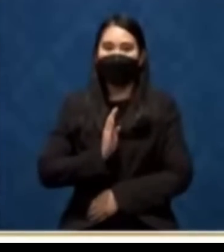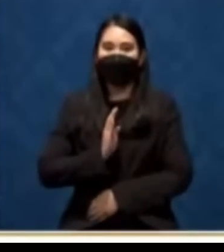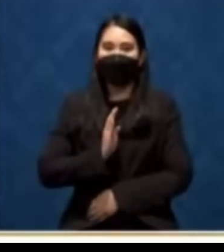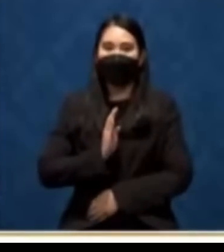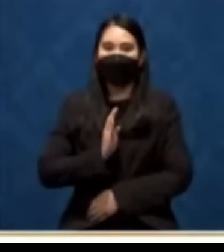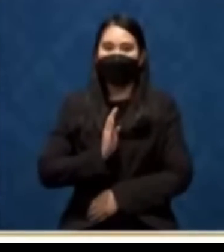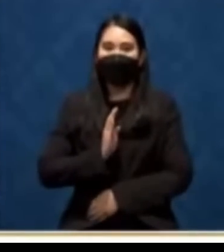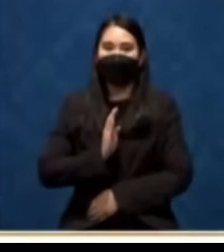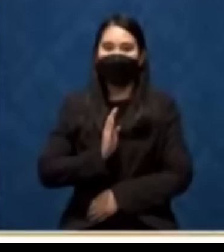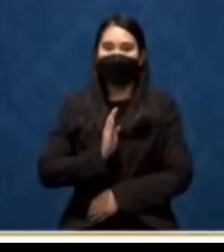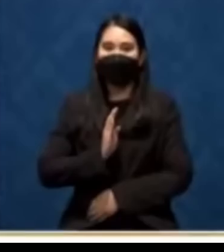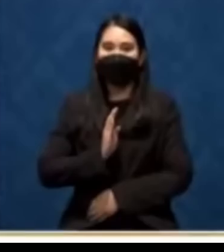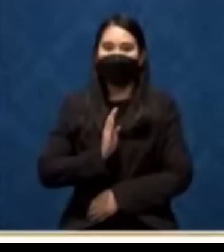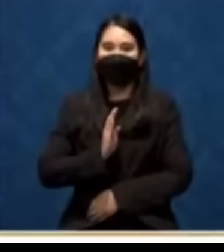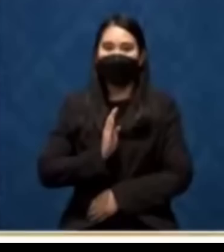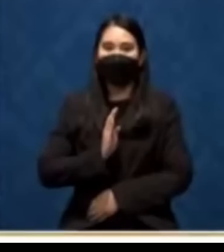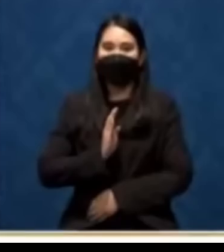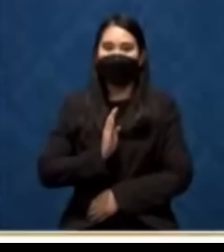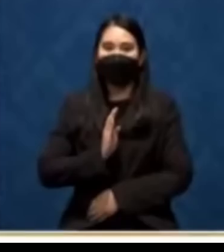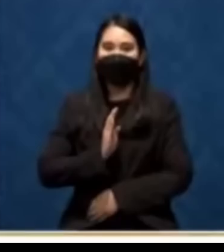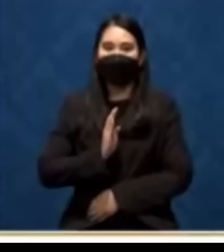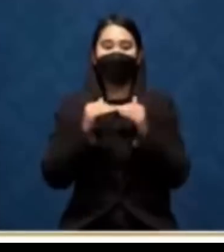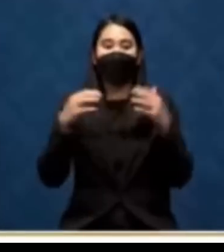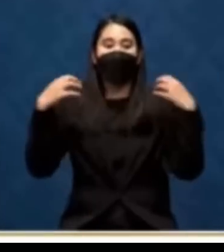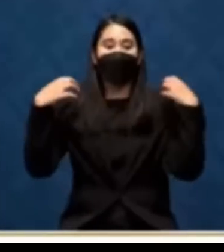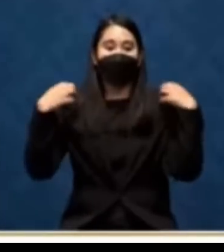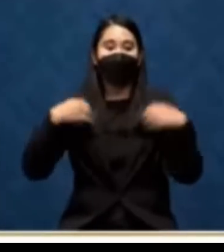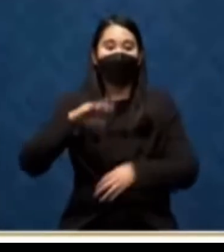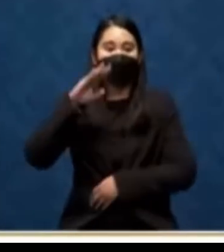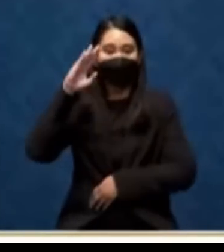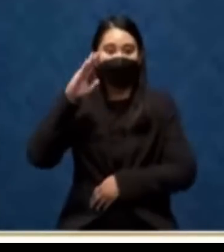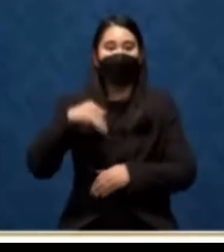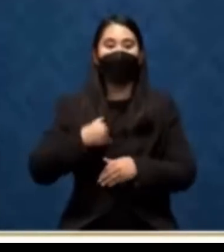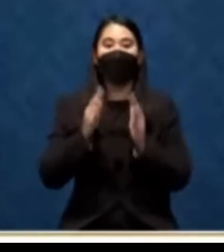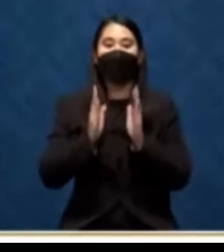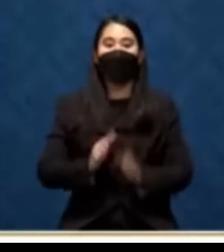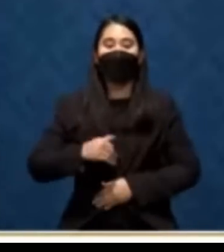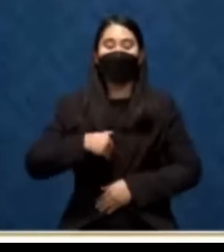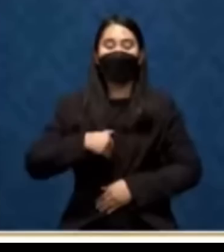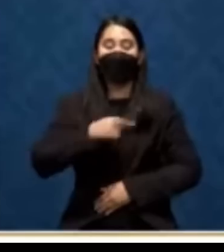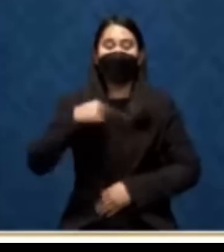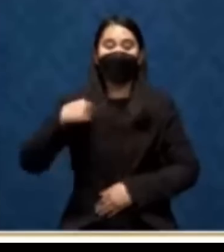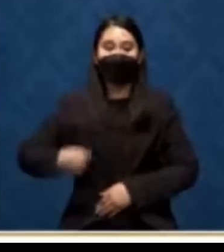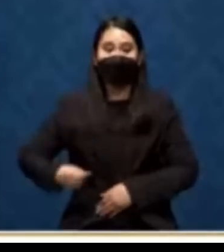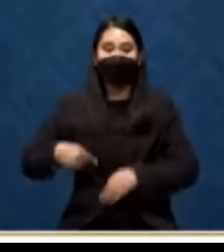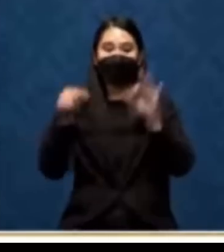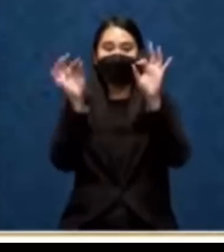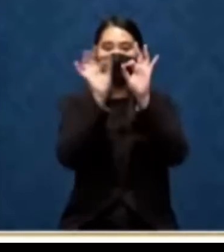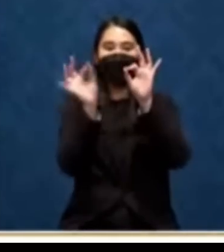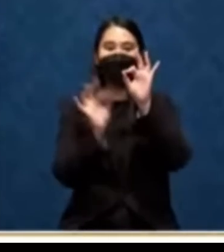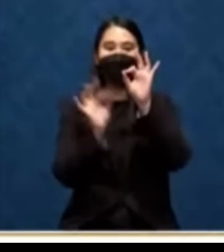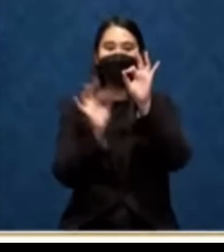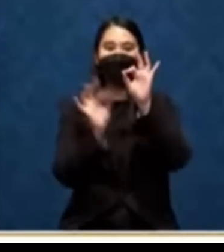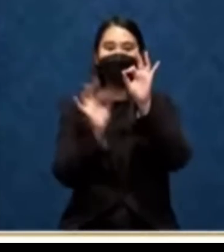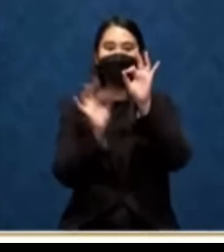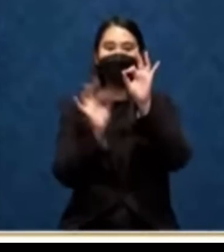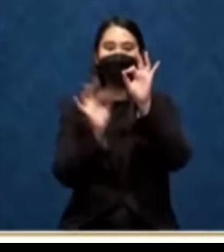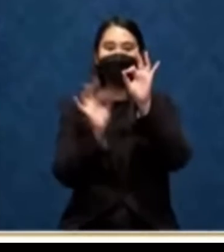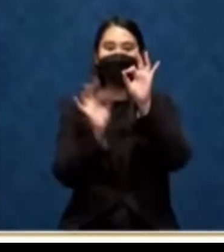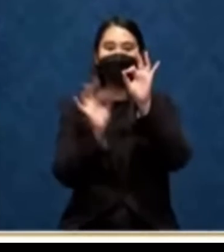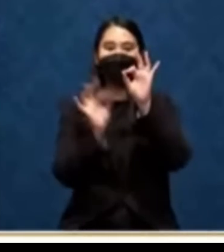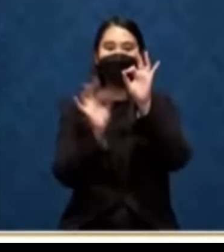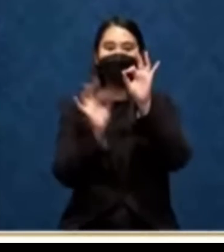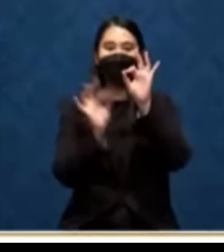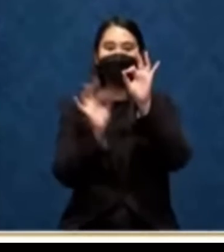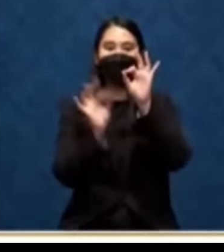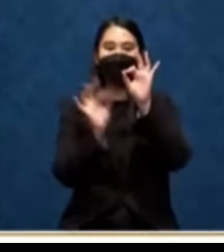ต้อนรับในระดับเดียวกับนายพลคนจีนที่ได้มาเห็นข้อความอย่างนี้ไม่รู้เขาจะเข้า